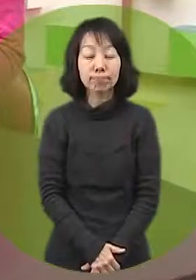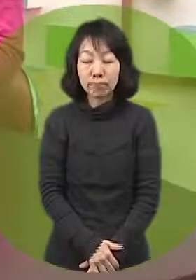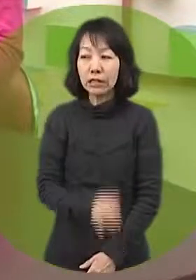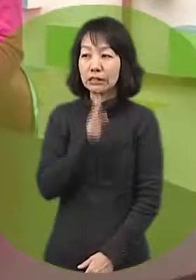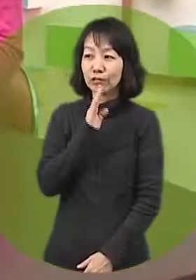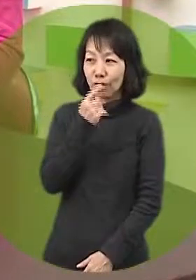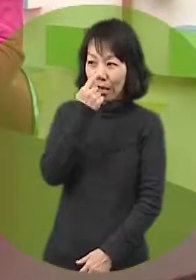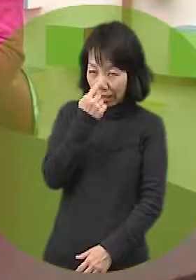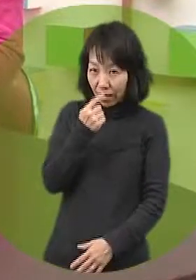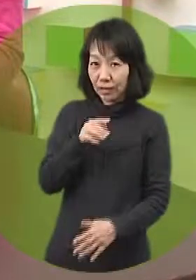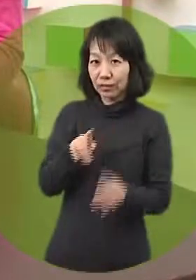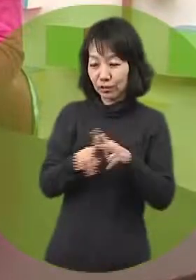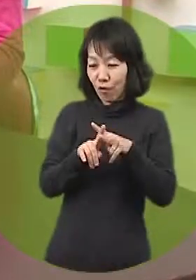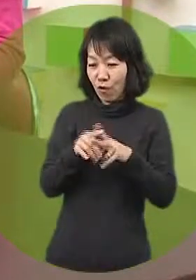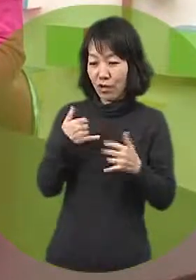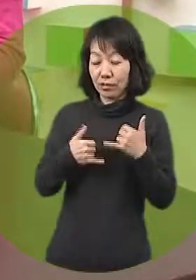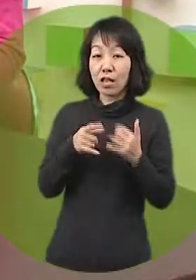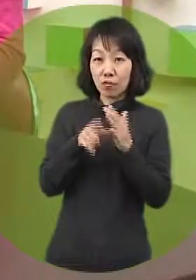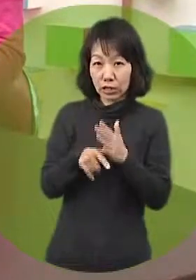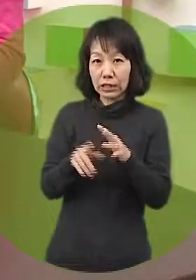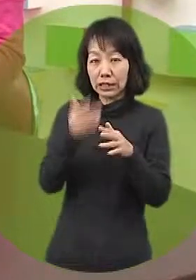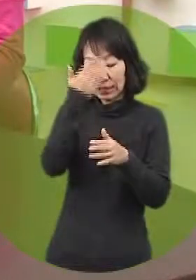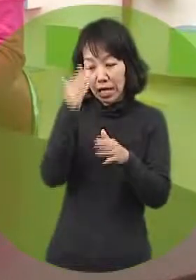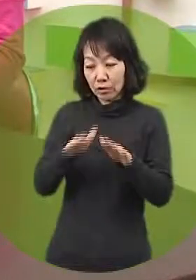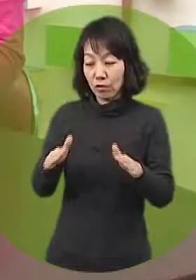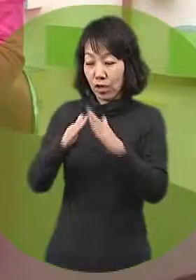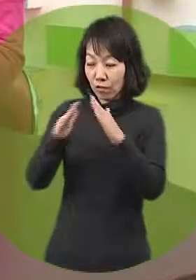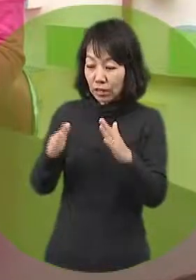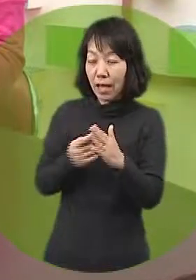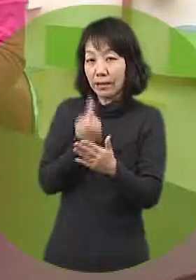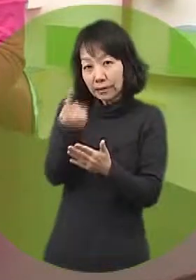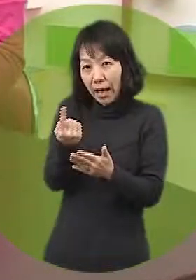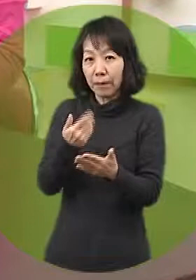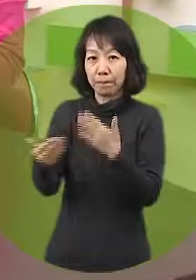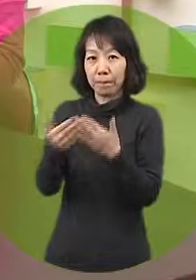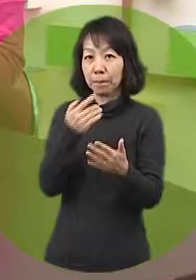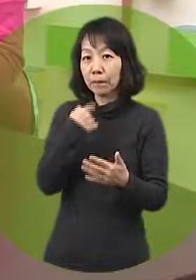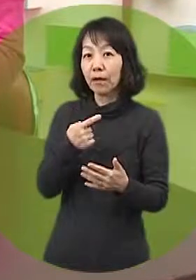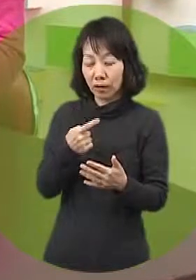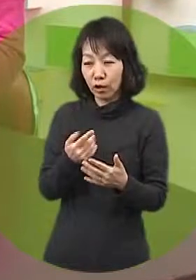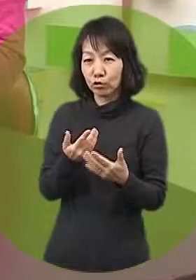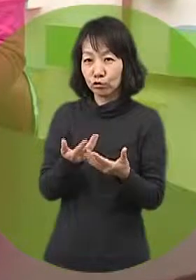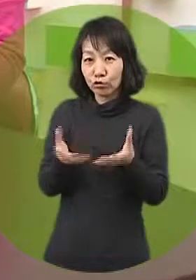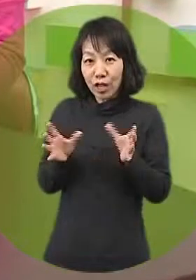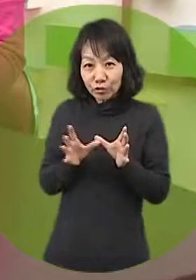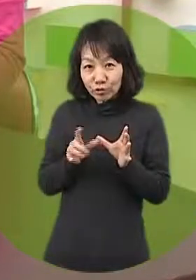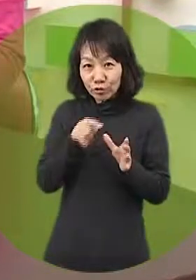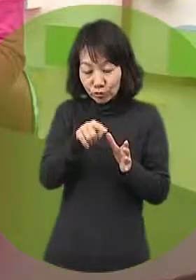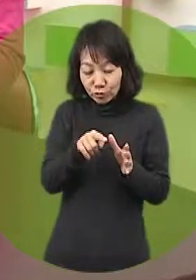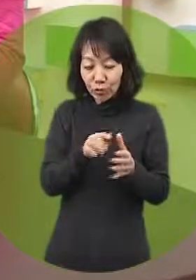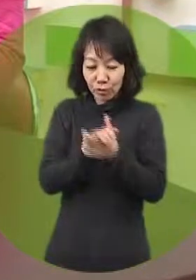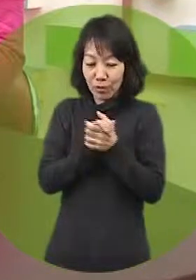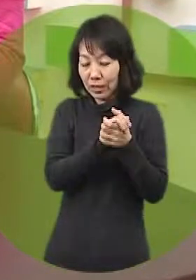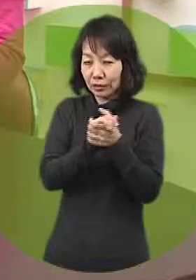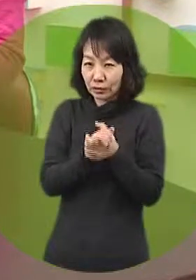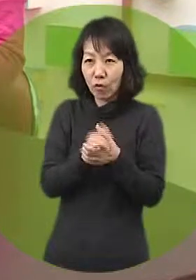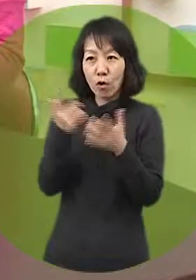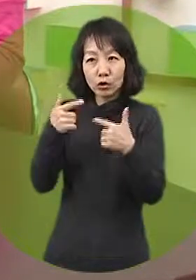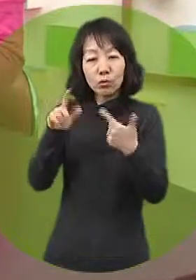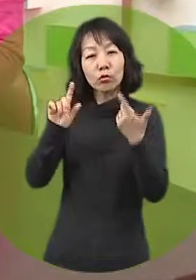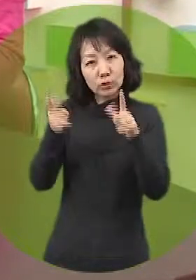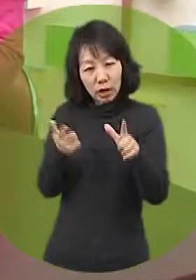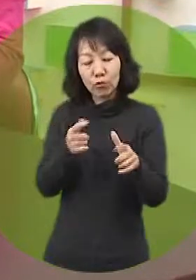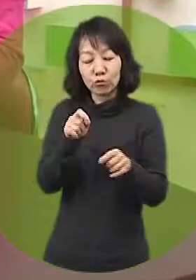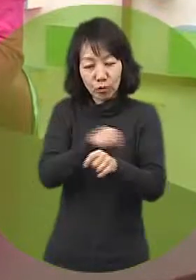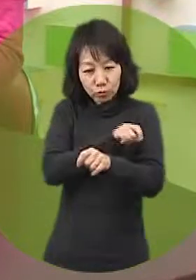私も小学生の頃青少年の家を利用したんですが、クラスメートのみんなと普段では味わうことのできない特別